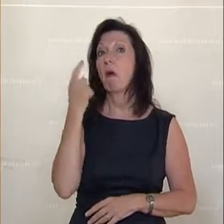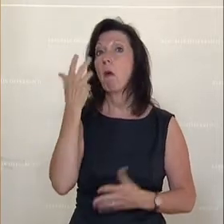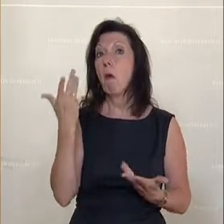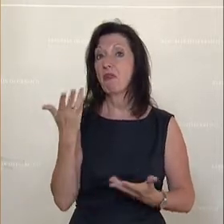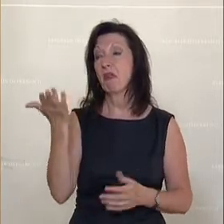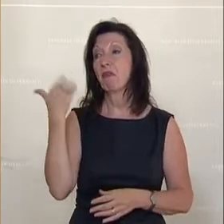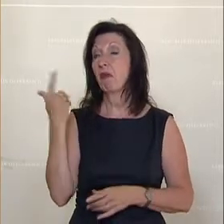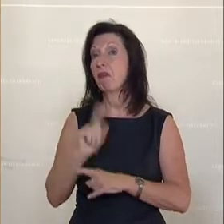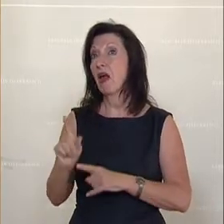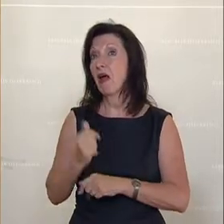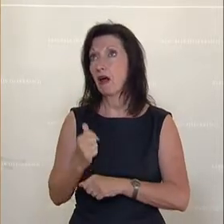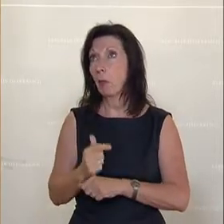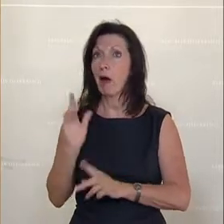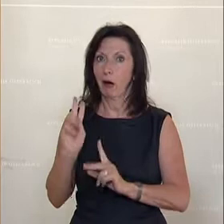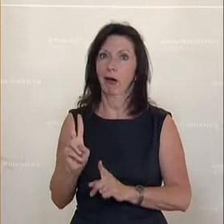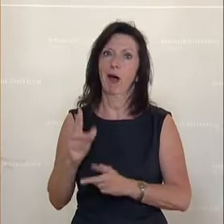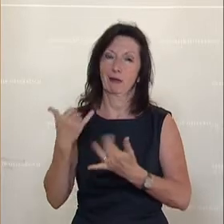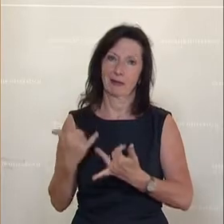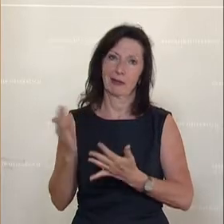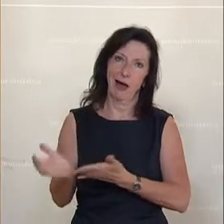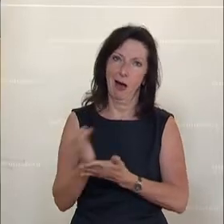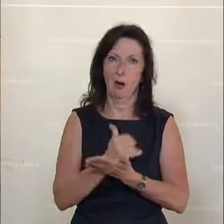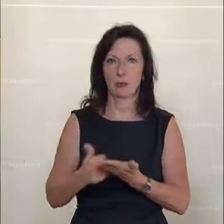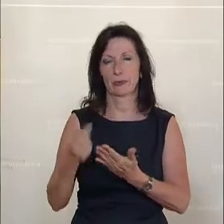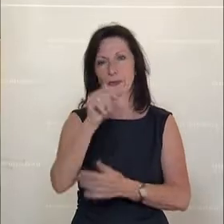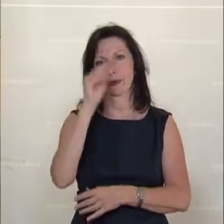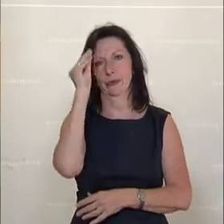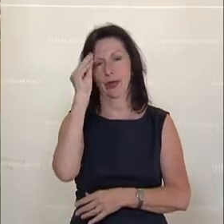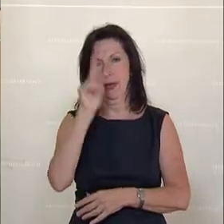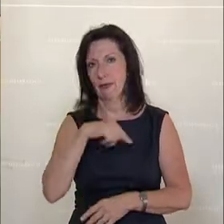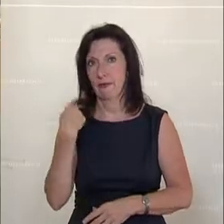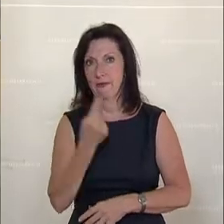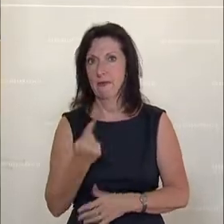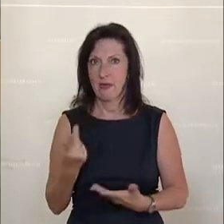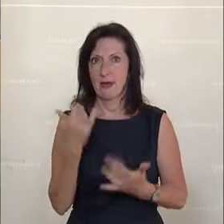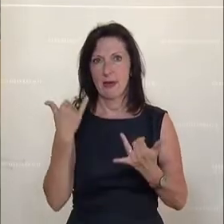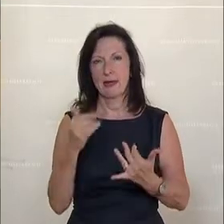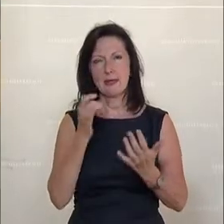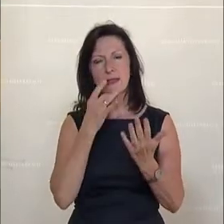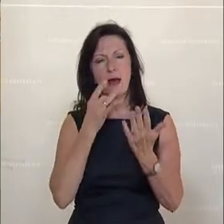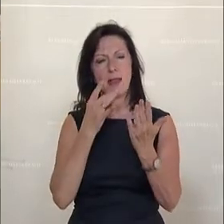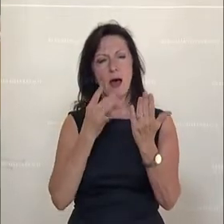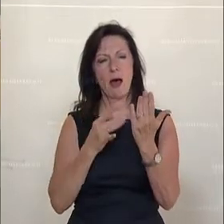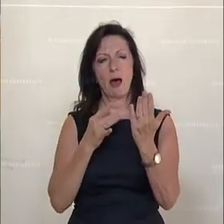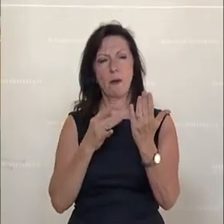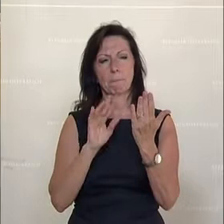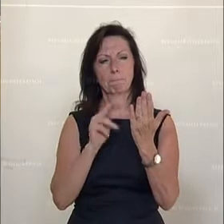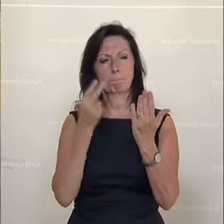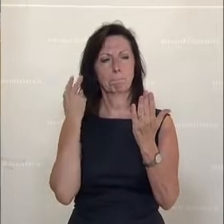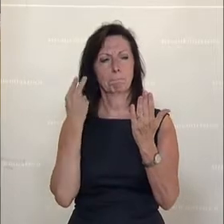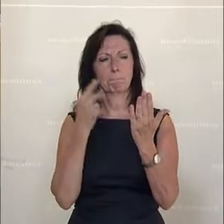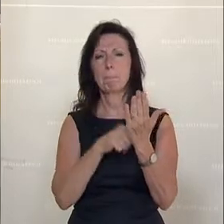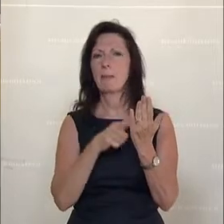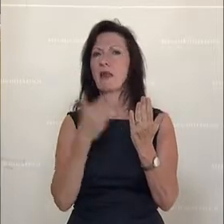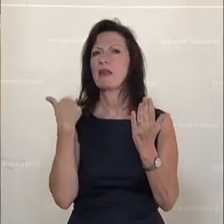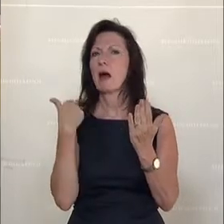vergangenheit und wir haben uns den spiegel sozusagen genau vor die nase gehalten und geschaut was nicht funktioniert habe in diesem alten